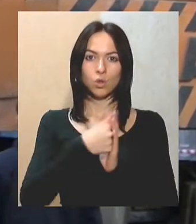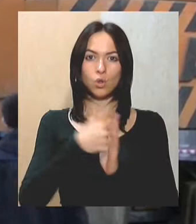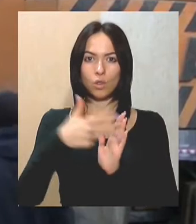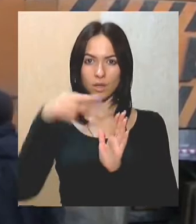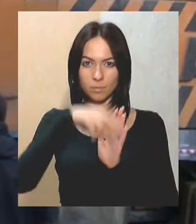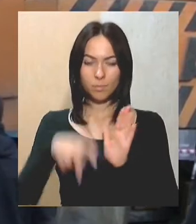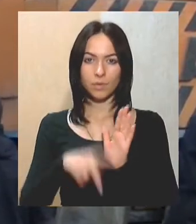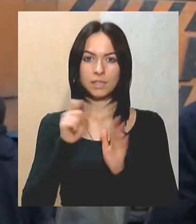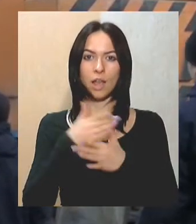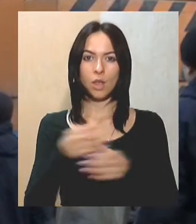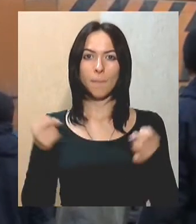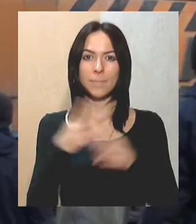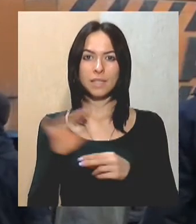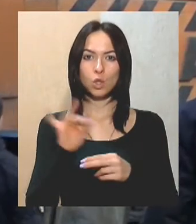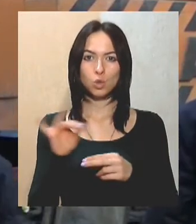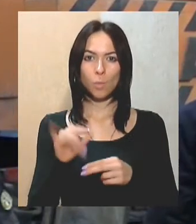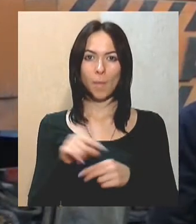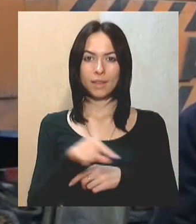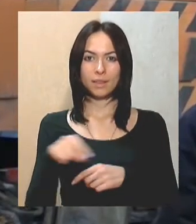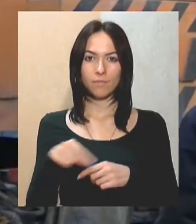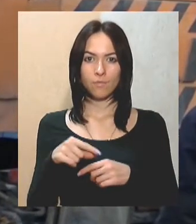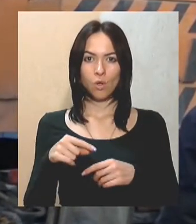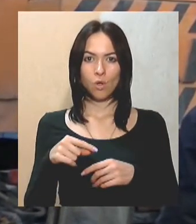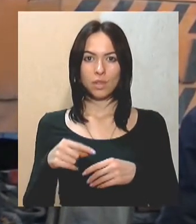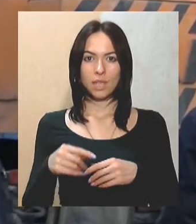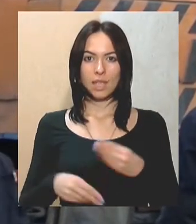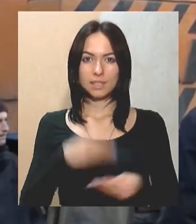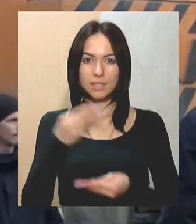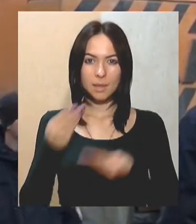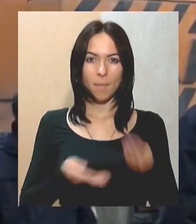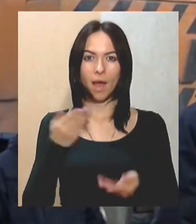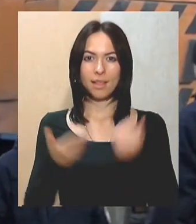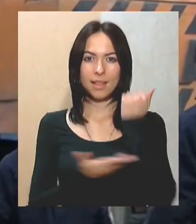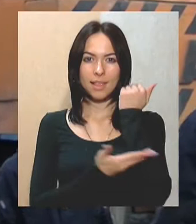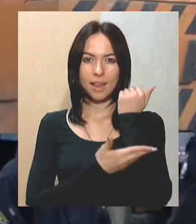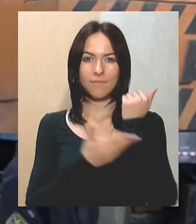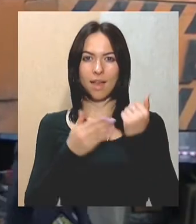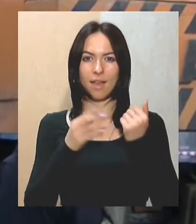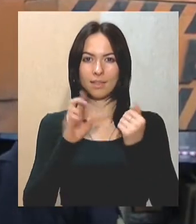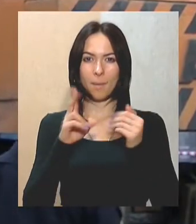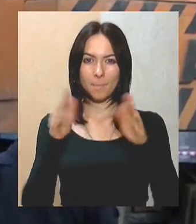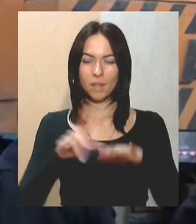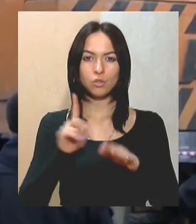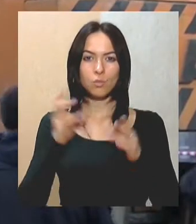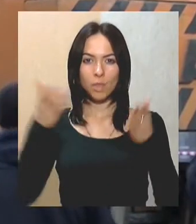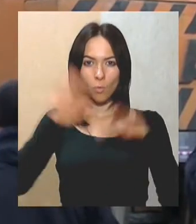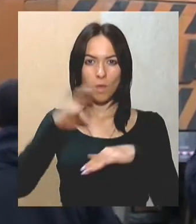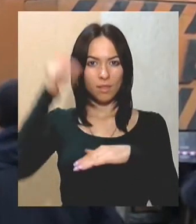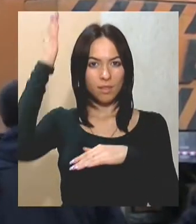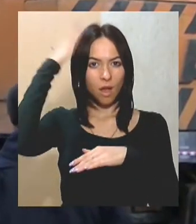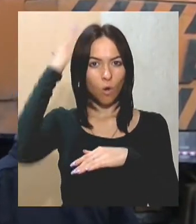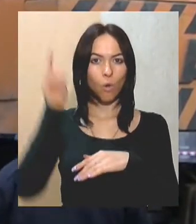допомогою спеціальних інструментів вони знімали дерев'яні пропалені балки, аби вони не впали на голову рятувальникам, які будуть